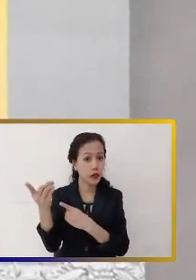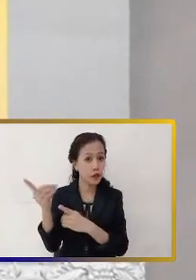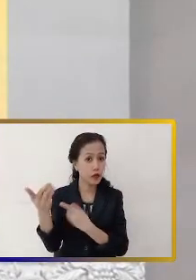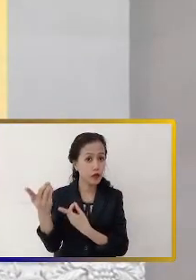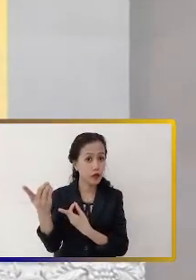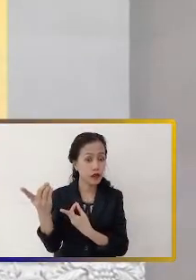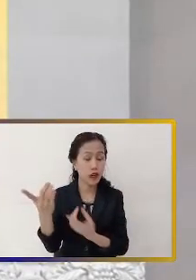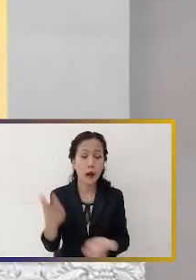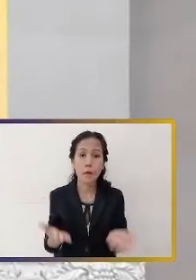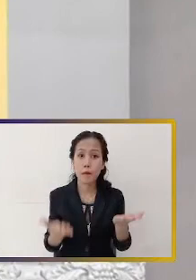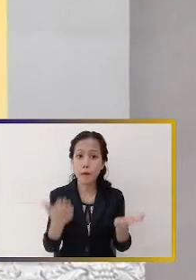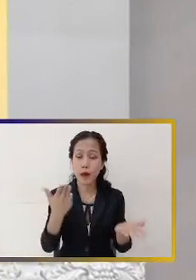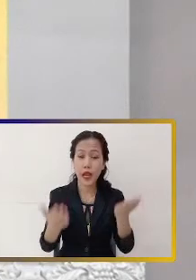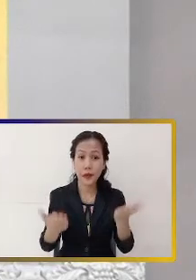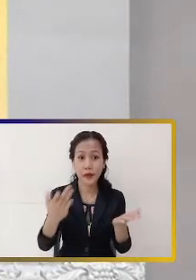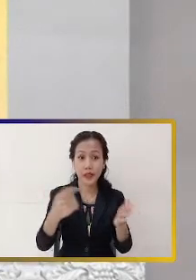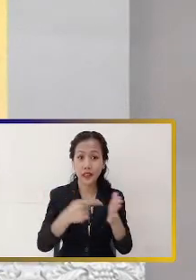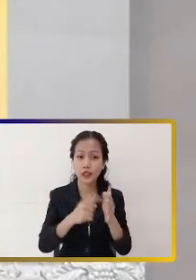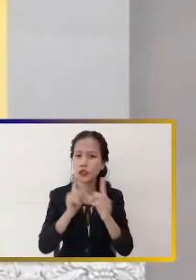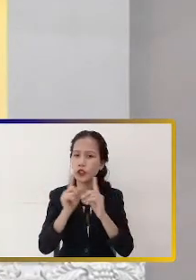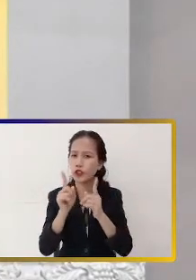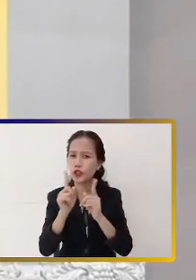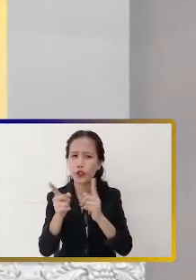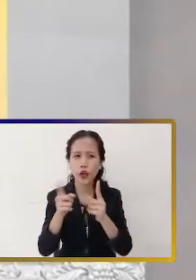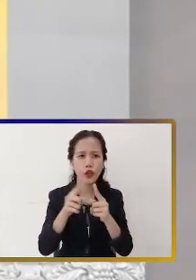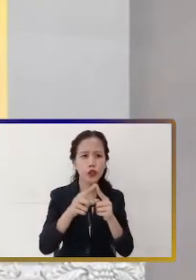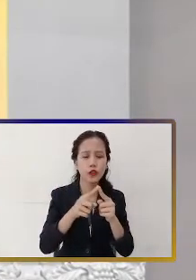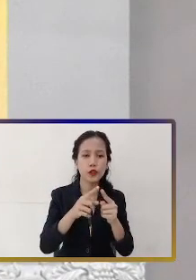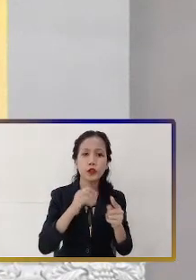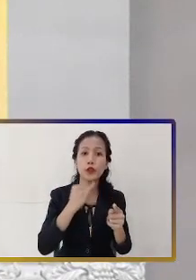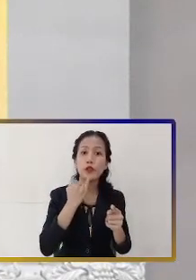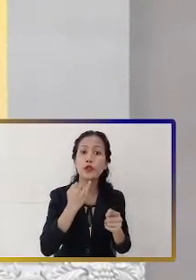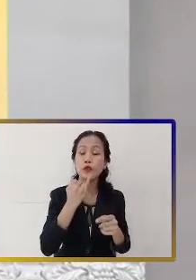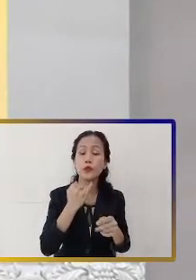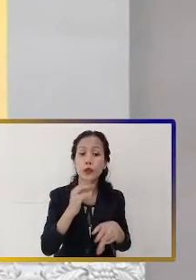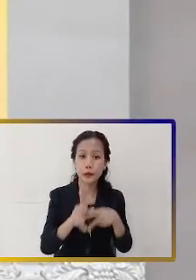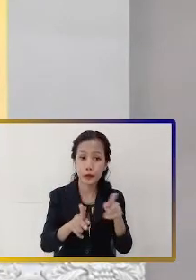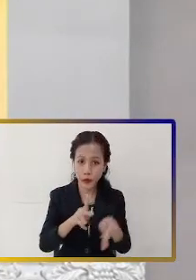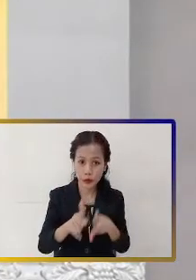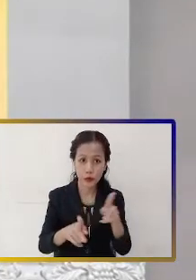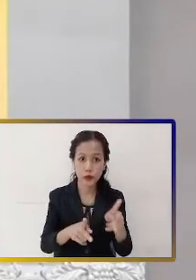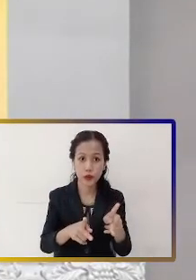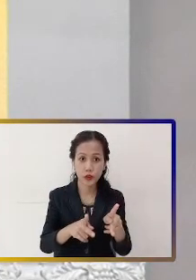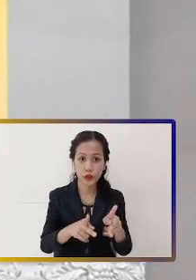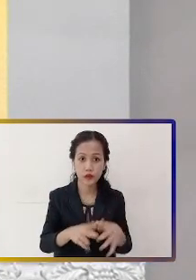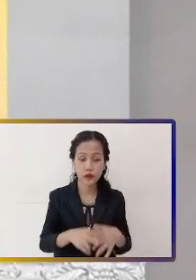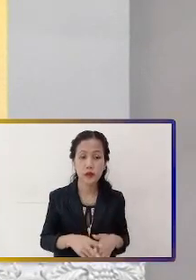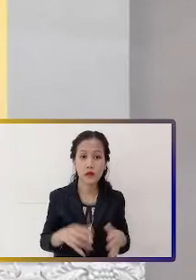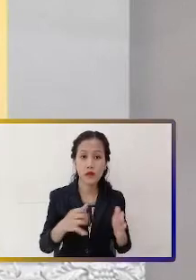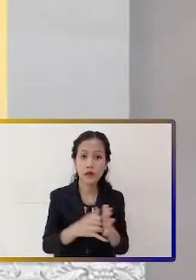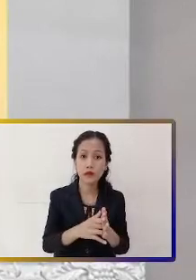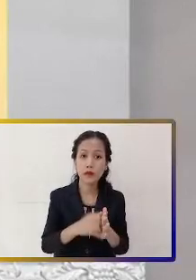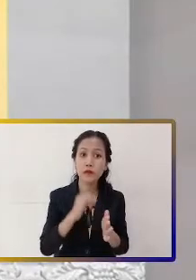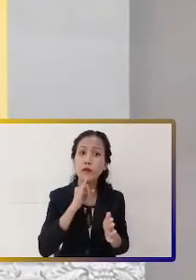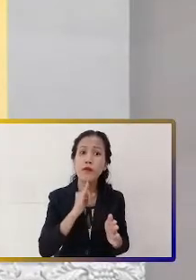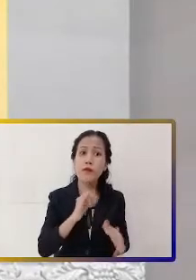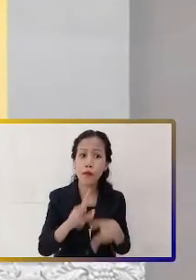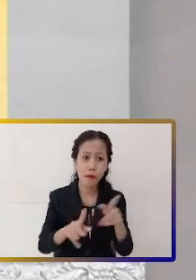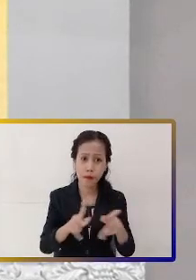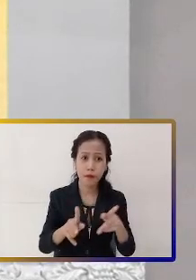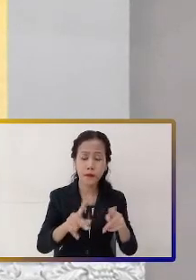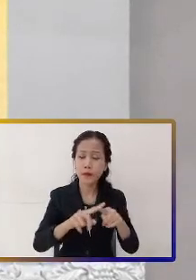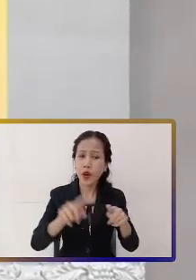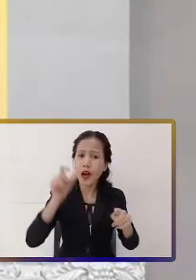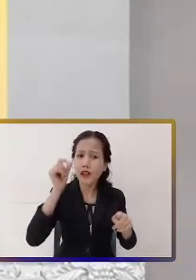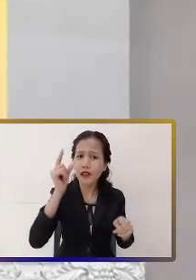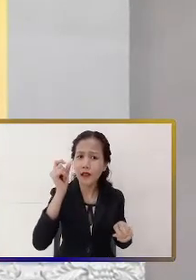Jewish, kakausap ng Panginoon dito mga kapatid, yung mga Hudyo, yung kanyang mga Israelites mga kapatid. But listen to me